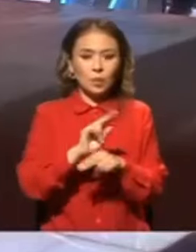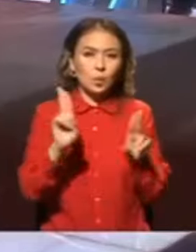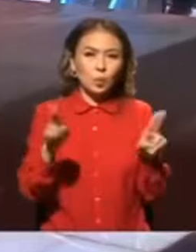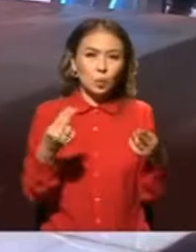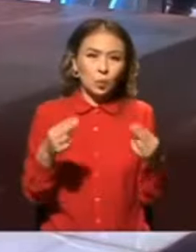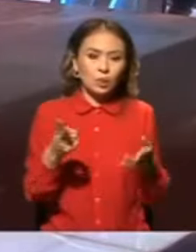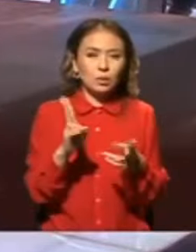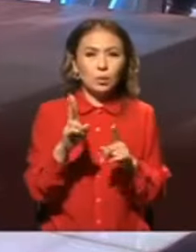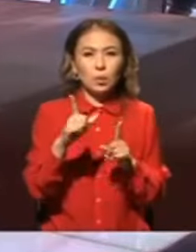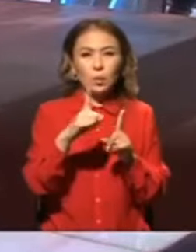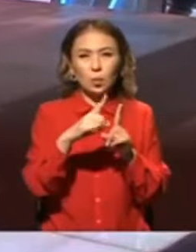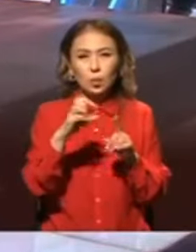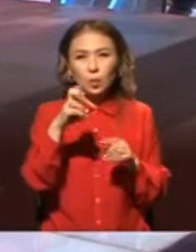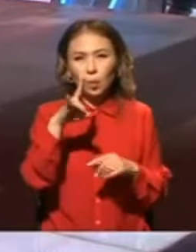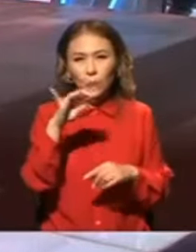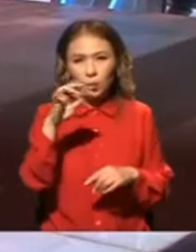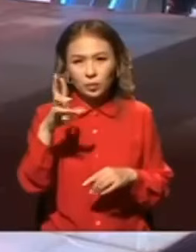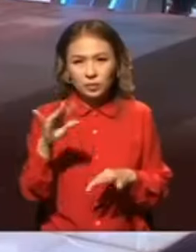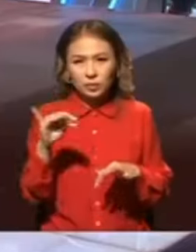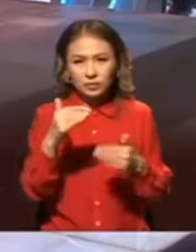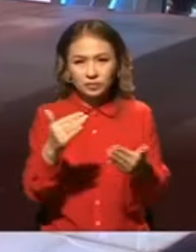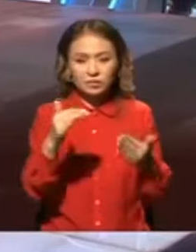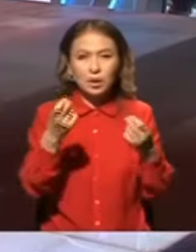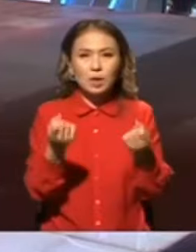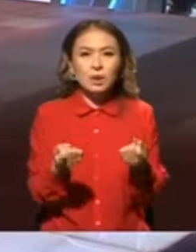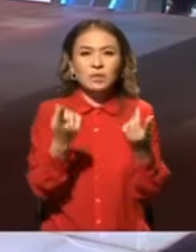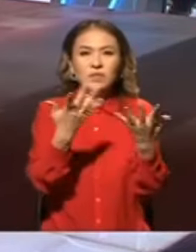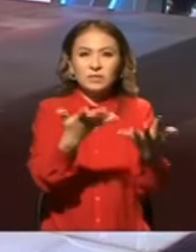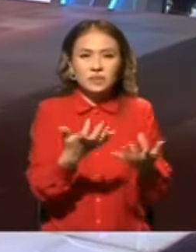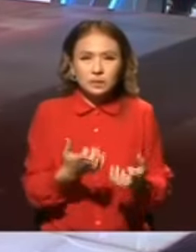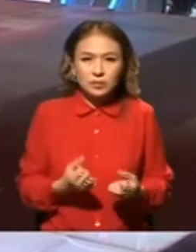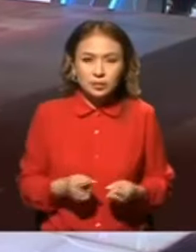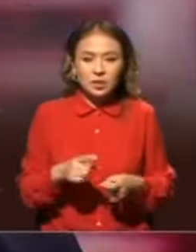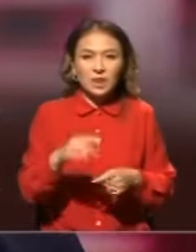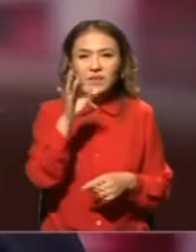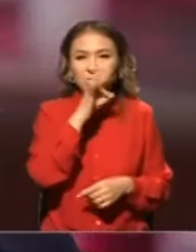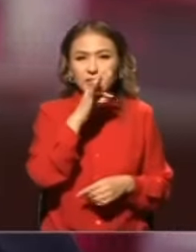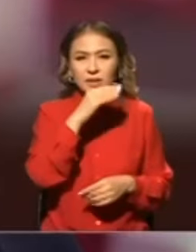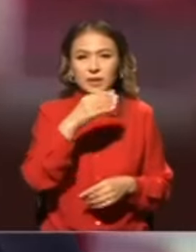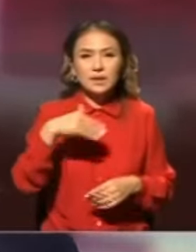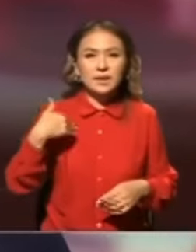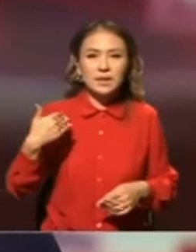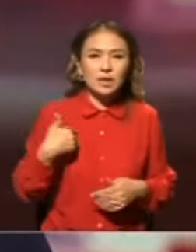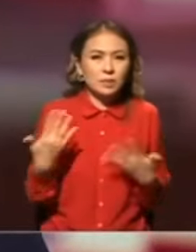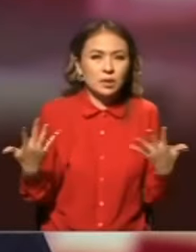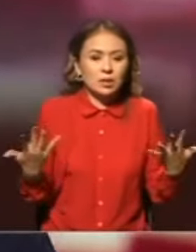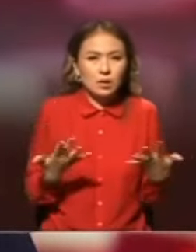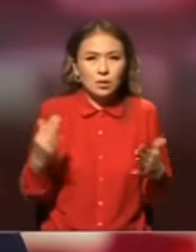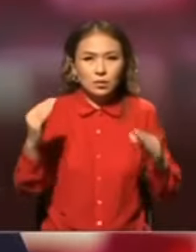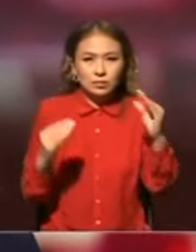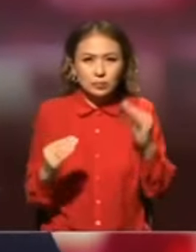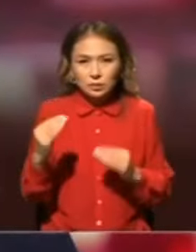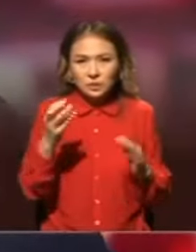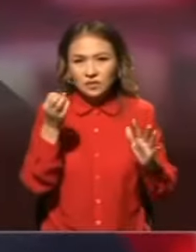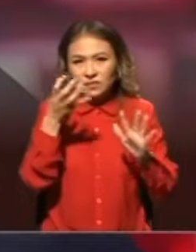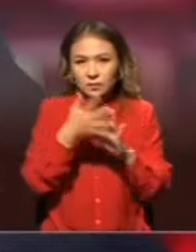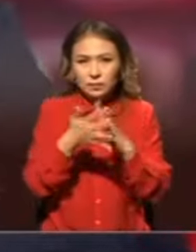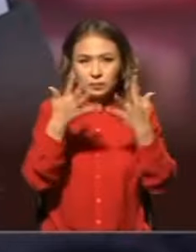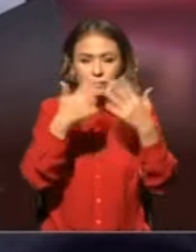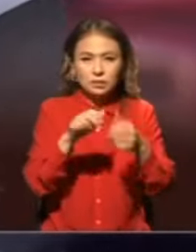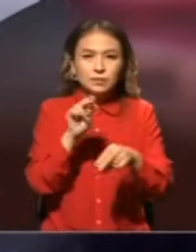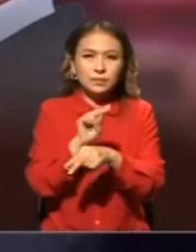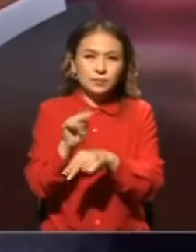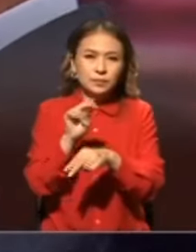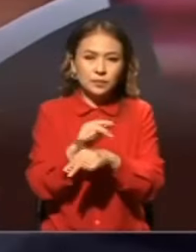ба? Клубниканың өсіру технологиясымен, көшетті қайдан алу, оған қандай витамин беру, бәрі нұқта, шығымдылықты қалай арттыру. Одан кейін оны